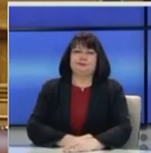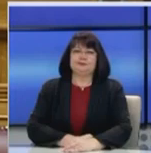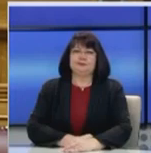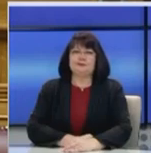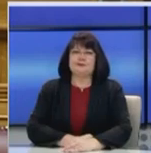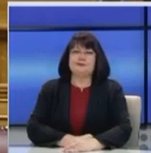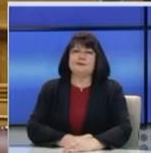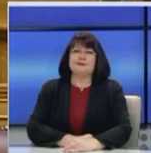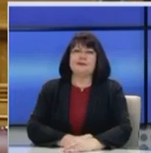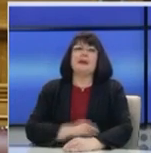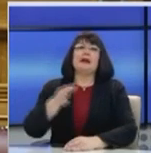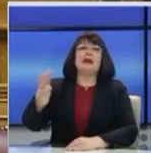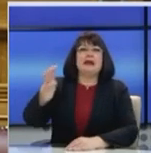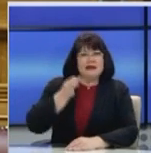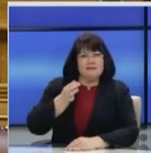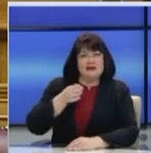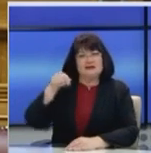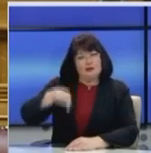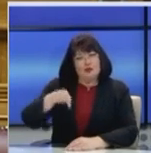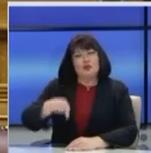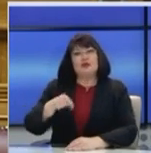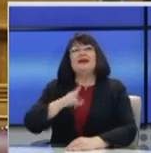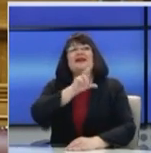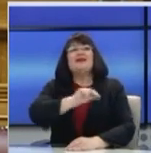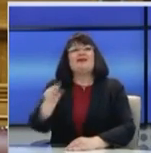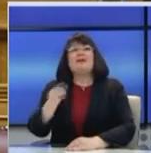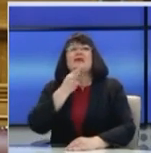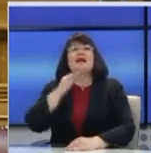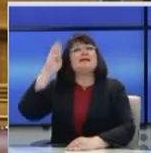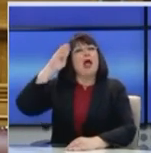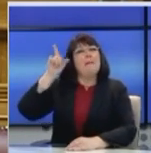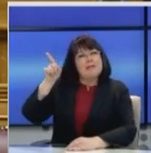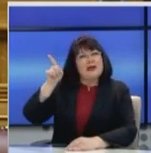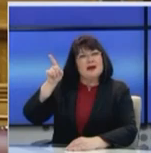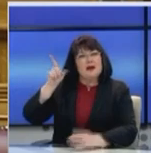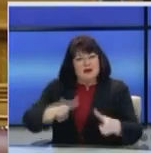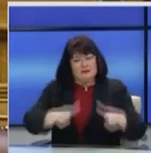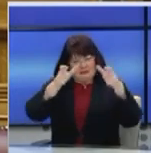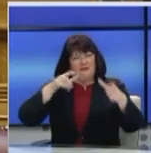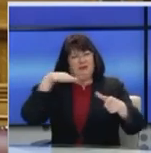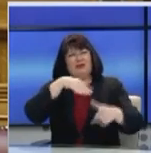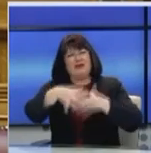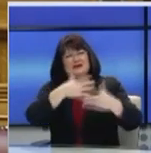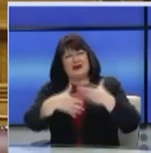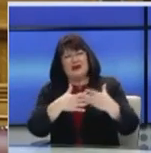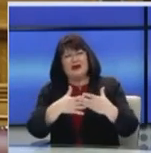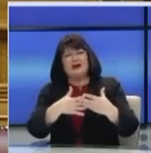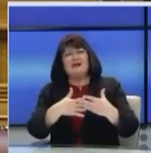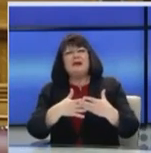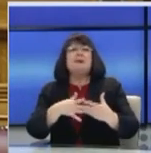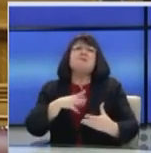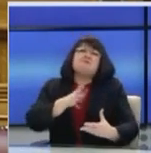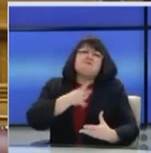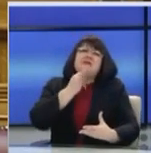όμως ότι η ομοιότητα με αυτά που έγιναν στο Καπιτόλιο είχε να κάνει με τις διαδηλώσεις εκείνες,